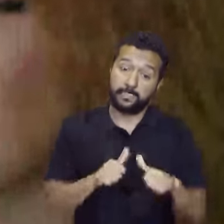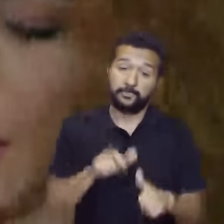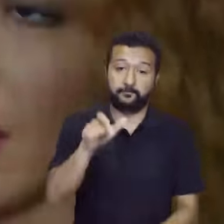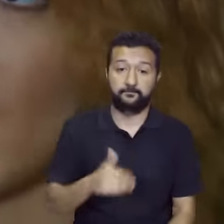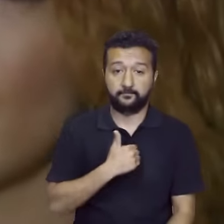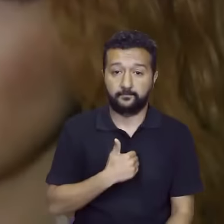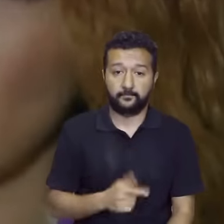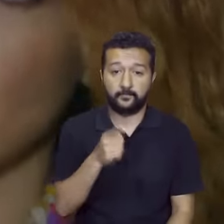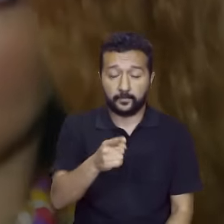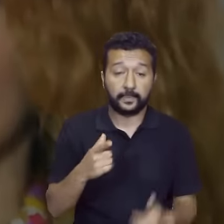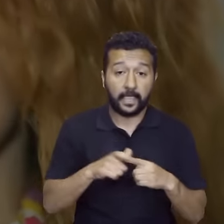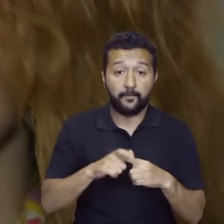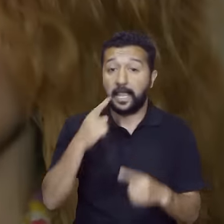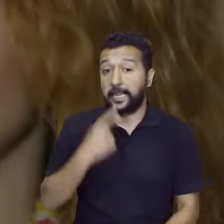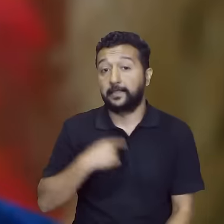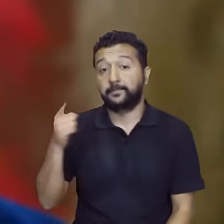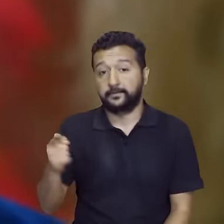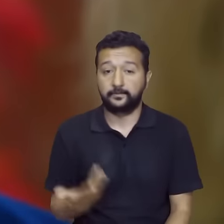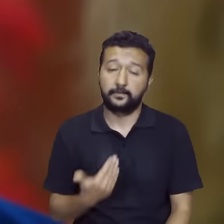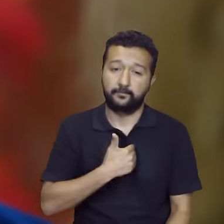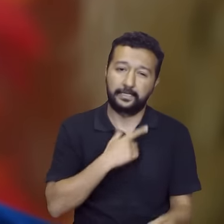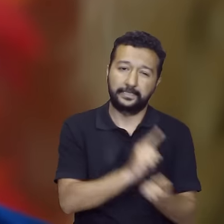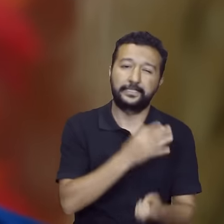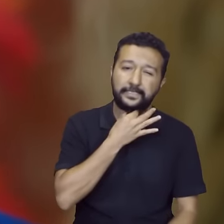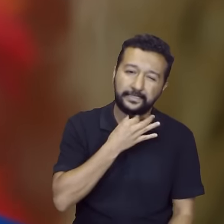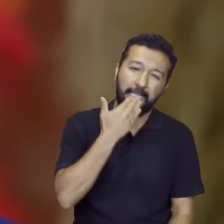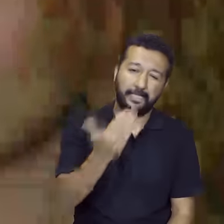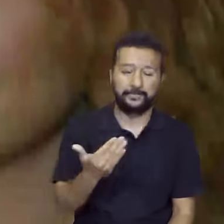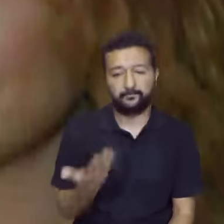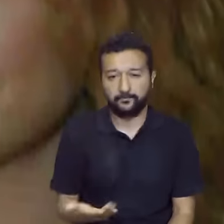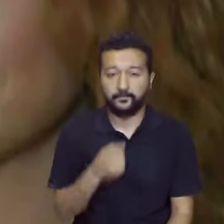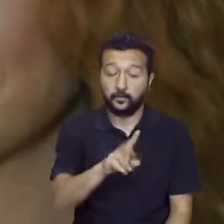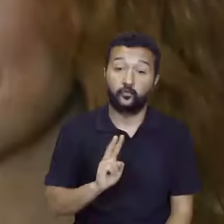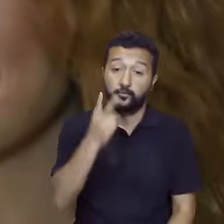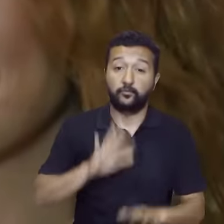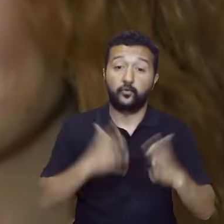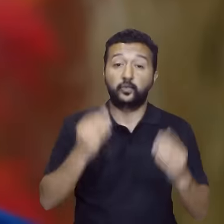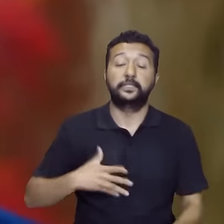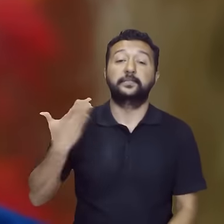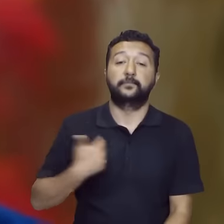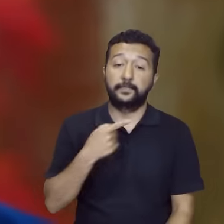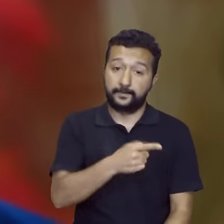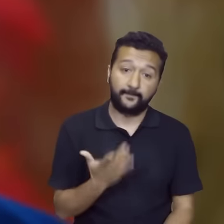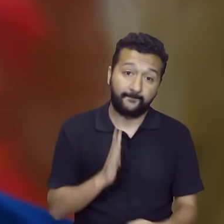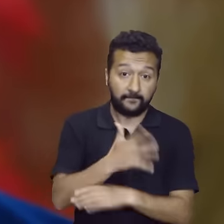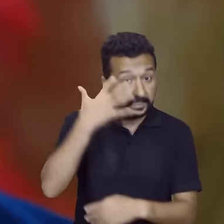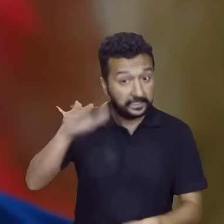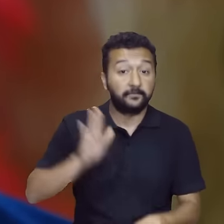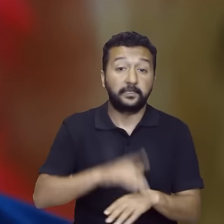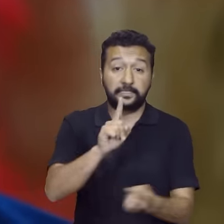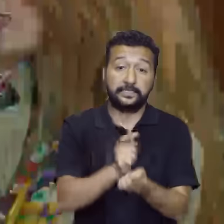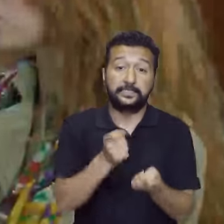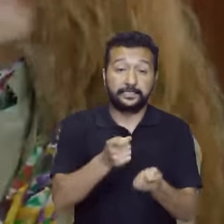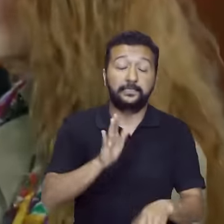karıcığım. Ama Emel bana demişti ki... Ben rica ettim öyle söylemesini. Sürprizi bozulsun istemedim. Yeteri kadar şaşırtmazsam seni